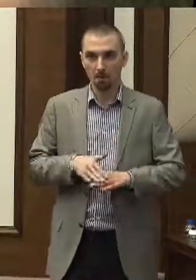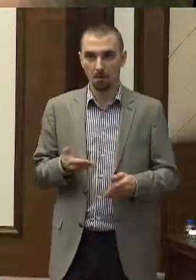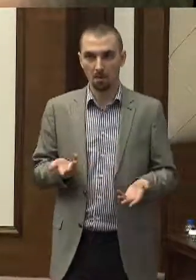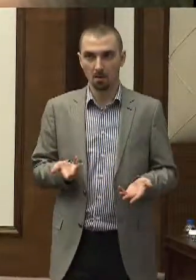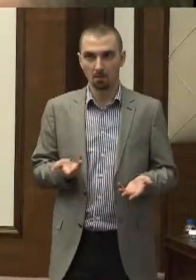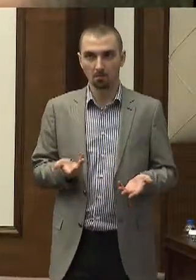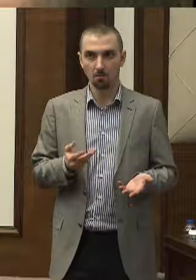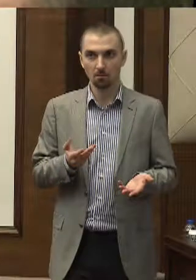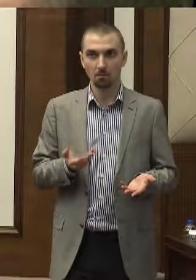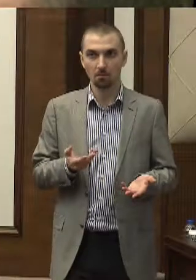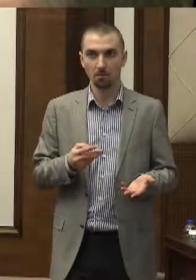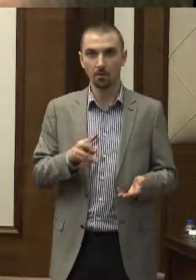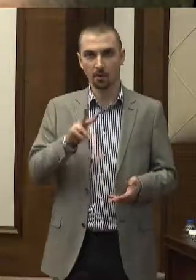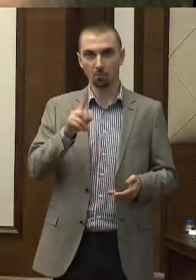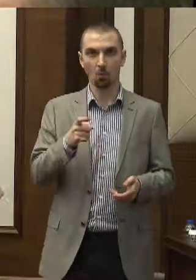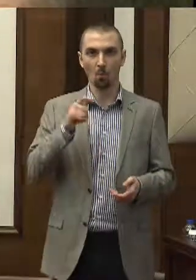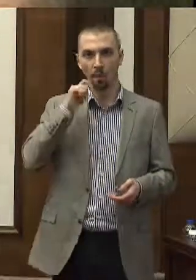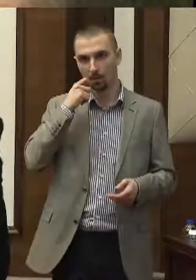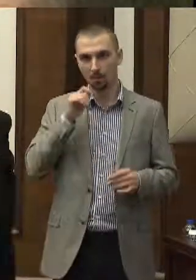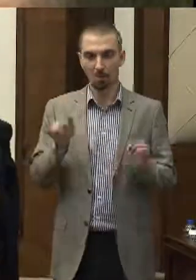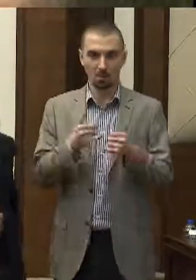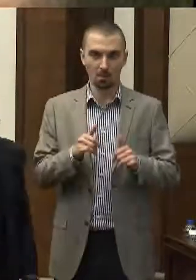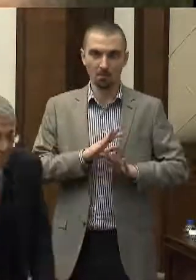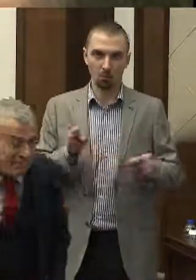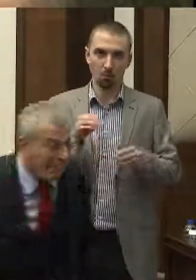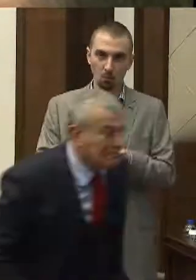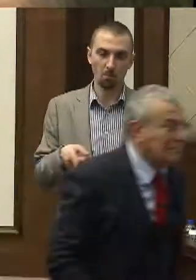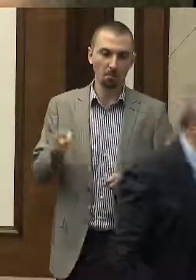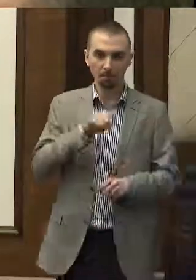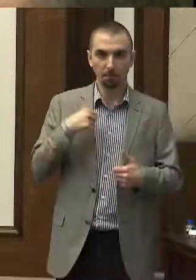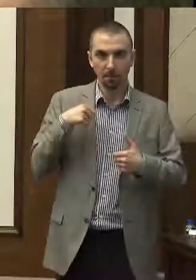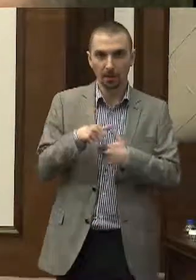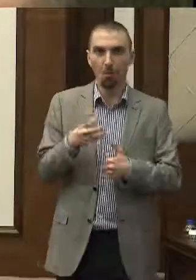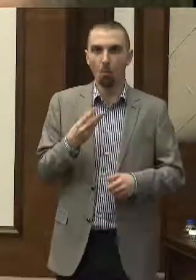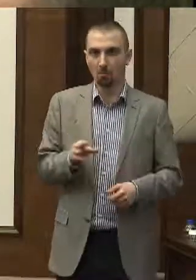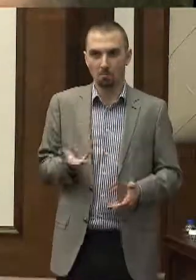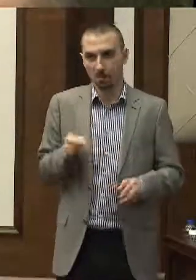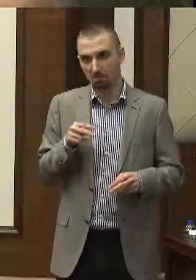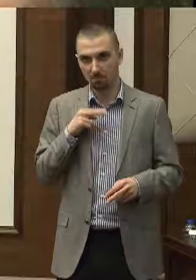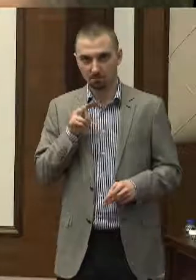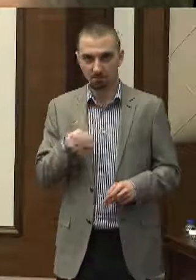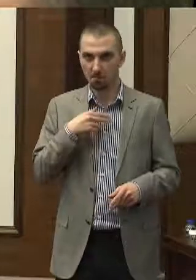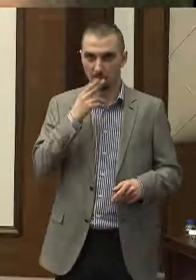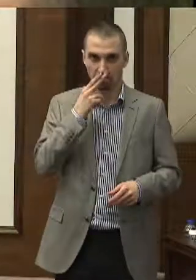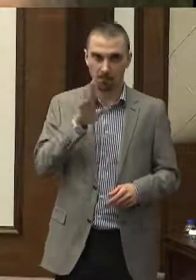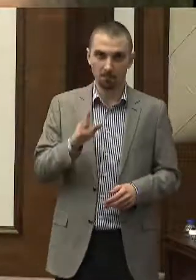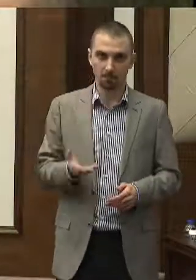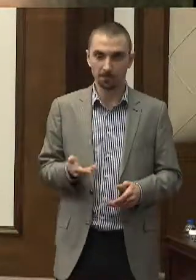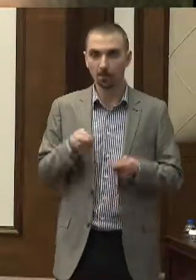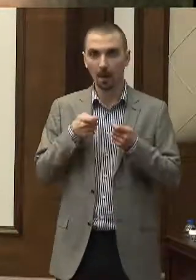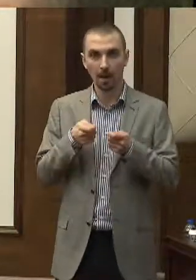Herhalde 29 Ekim'de gelen Aleyna Tilki ile geçiktirdik gençleri diye düşünüyorum. Eğitim